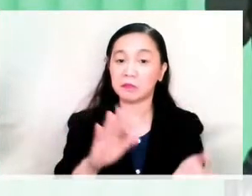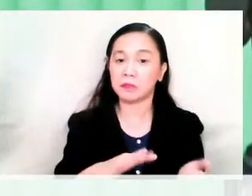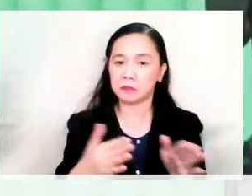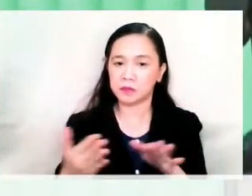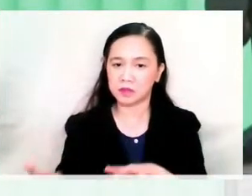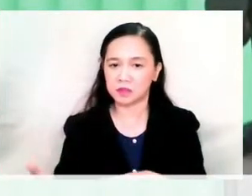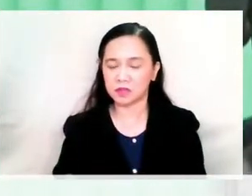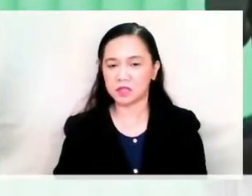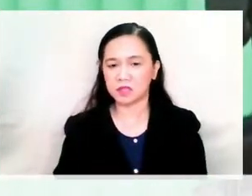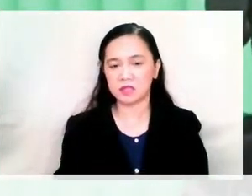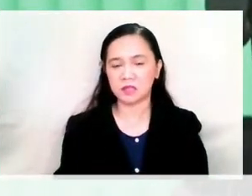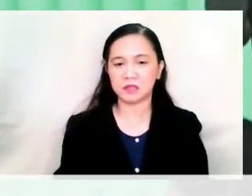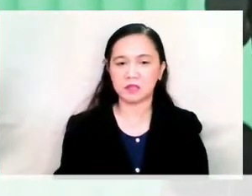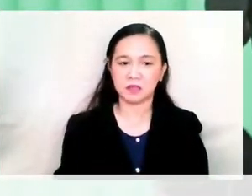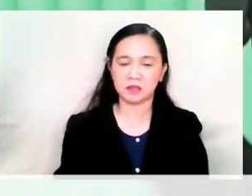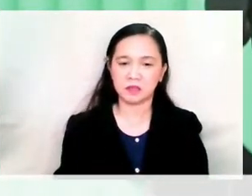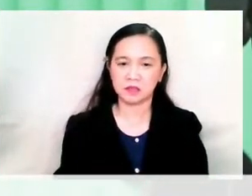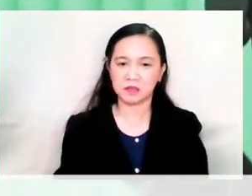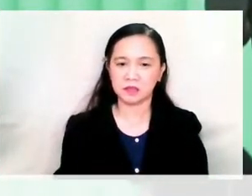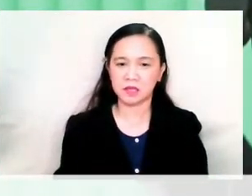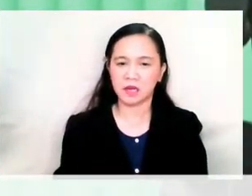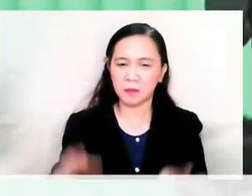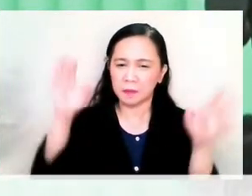Ginugulo nito ang buhay natin.